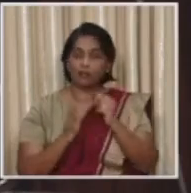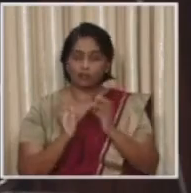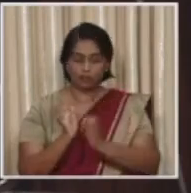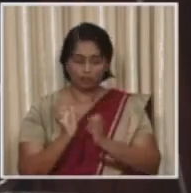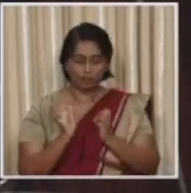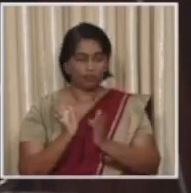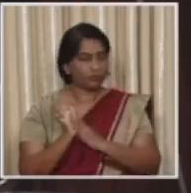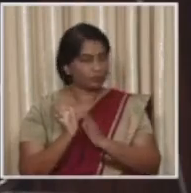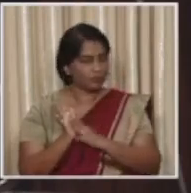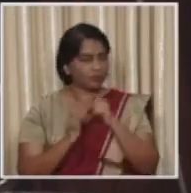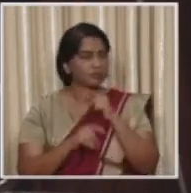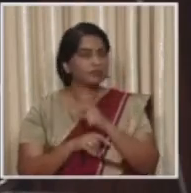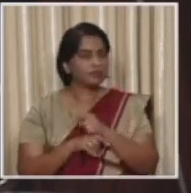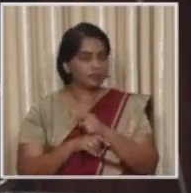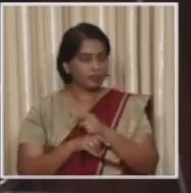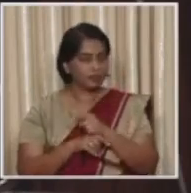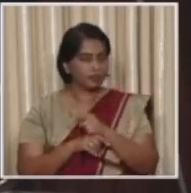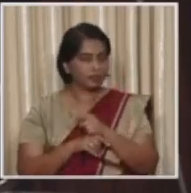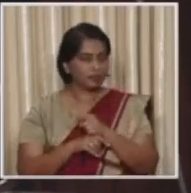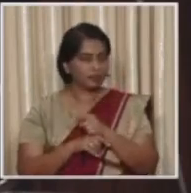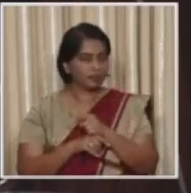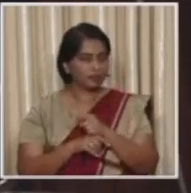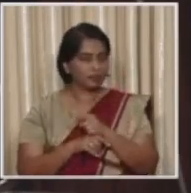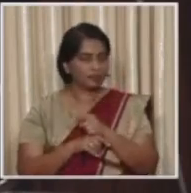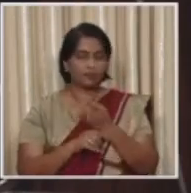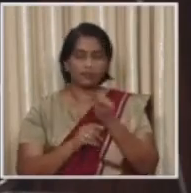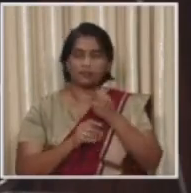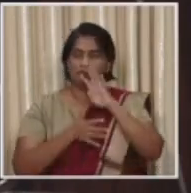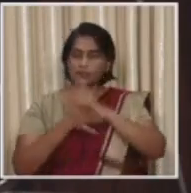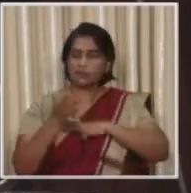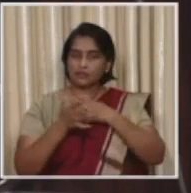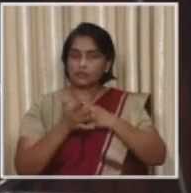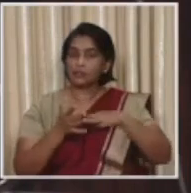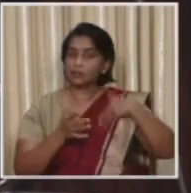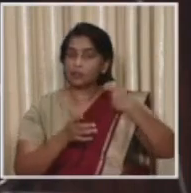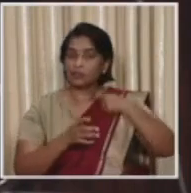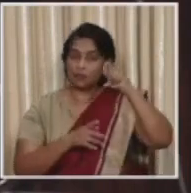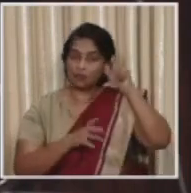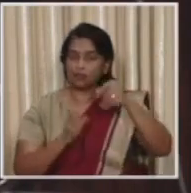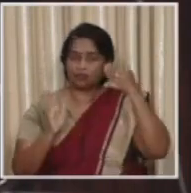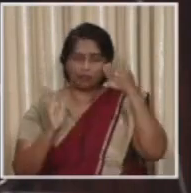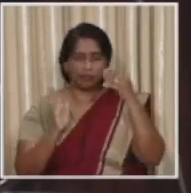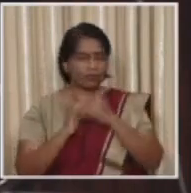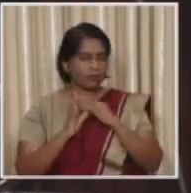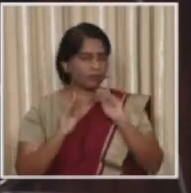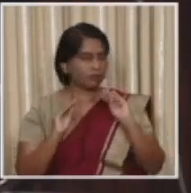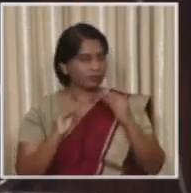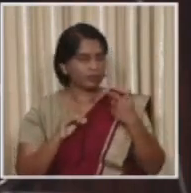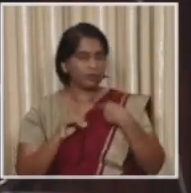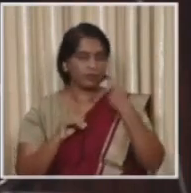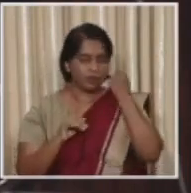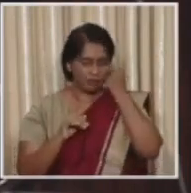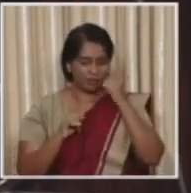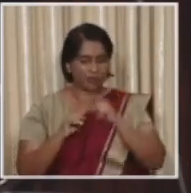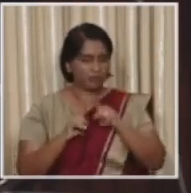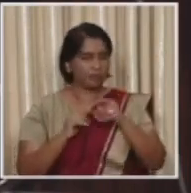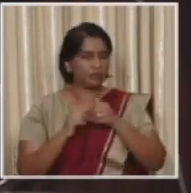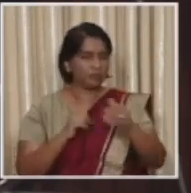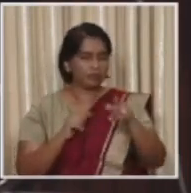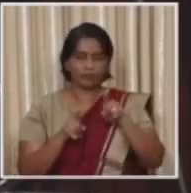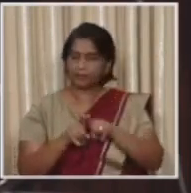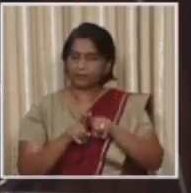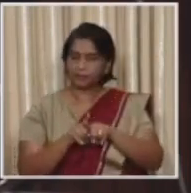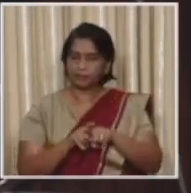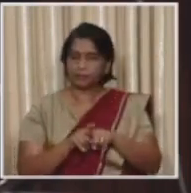විසින් තමයි මේ අයවැය කාර්යාලයේ ප්‍රධාන නිලධාරියට එරෙහිව යම්කිසි විදිහක චෝදනා ආවොත් ඒ චෝදනා පරීක්ෂාවට ලක්